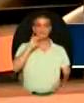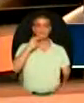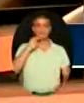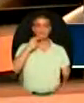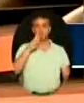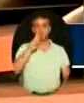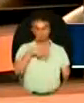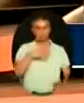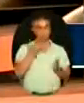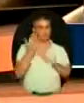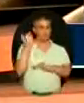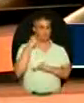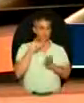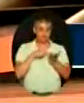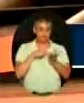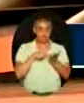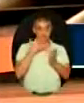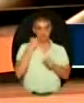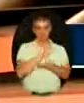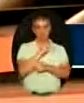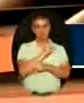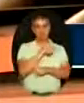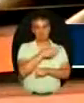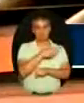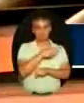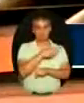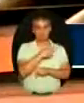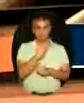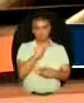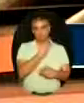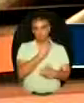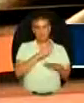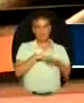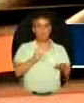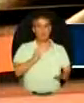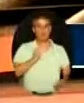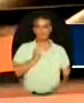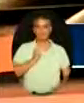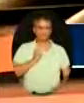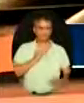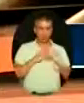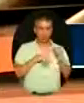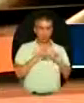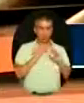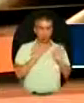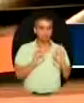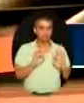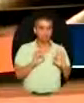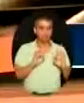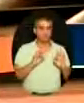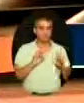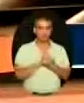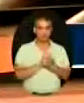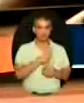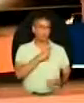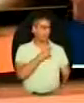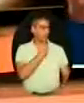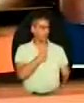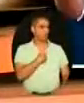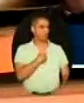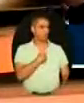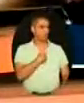אחרים, בעבר, בגלל שהיו עתירות בטענה של קרקע פרטית, לא נבנה שם כלום. אתה יודע, חברי יהודה גליק... לא נבנה, תגיד,